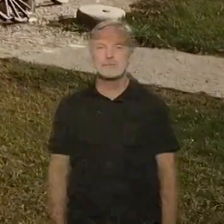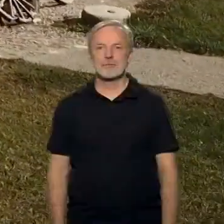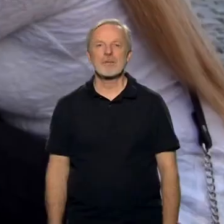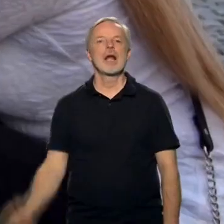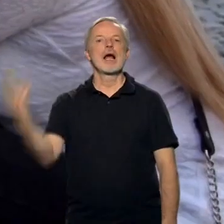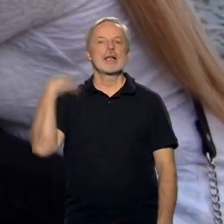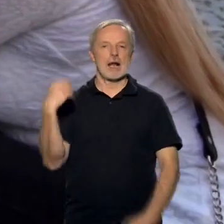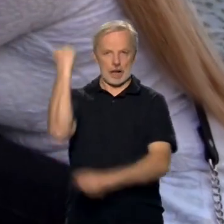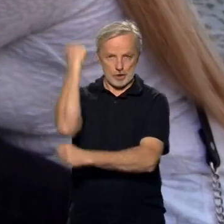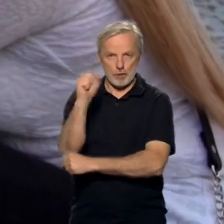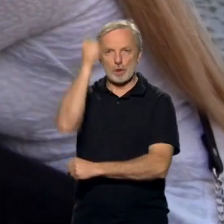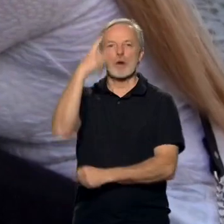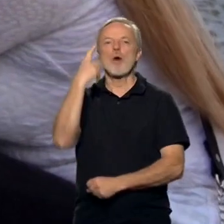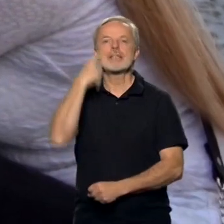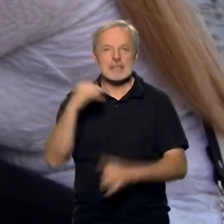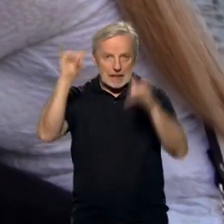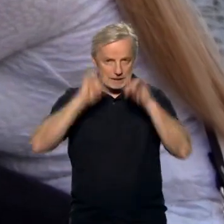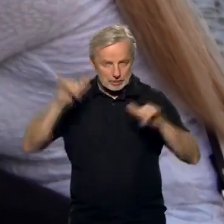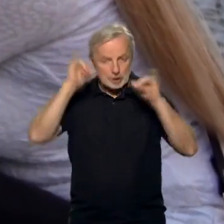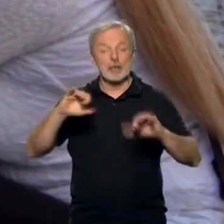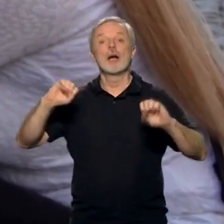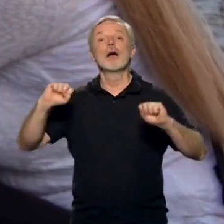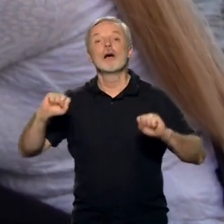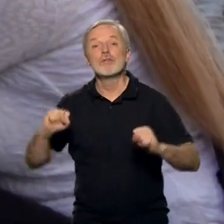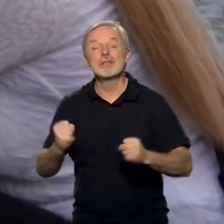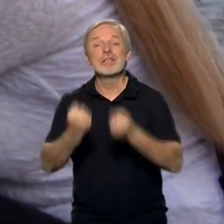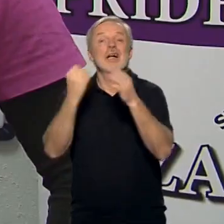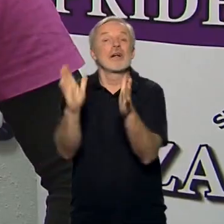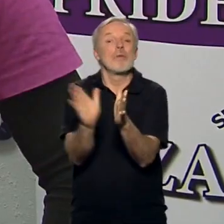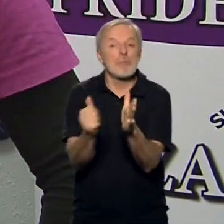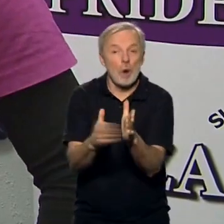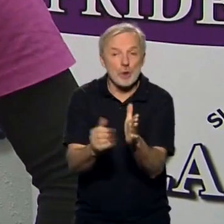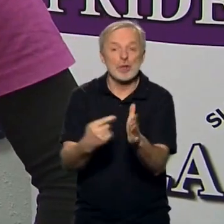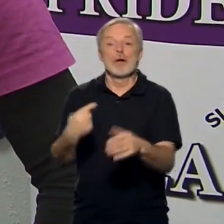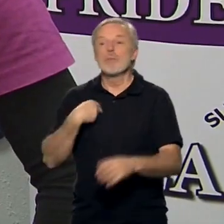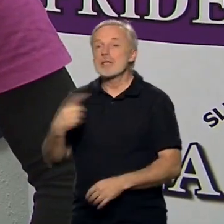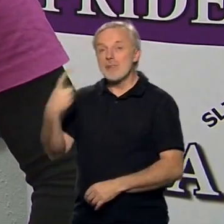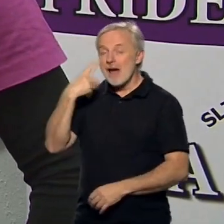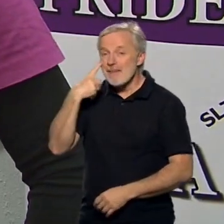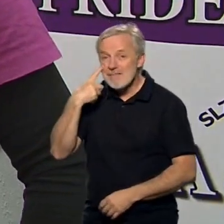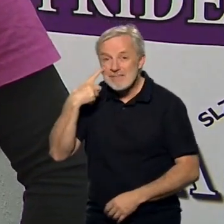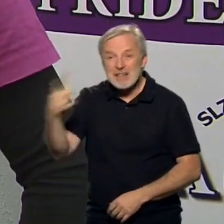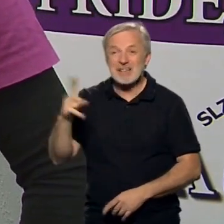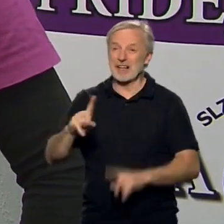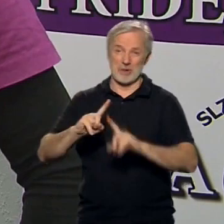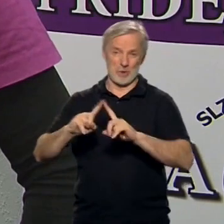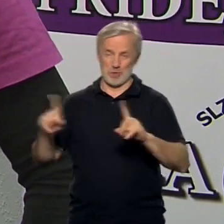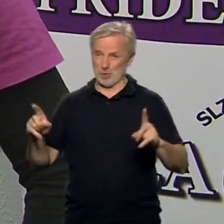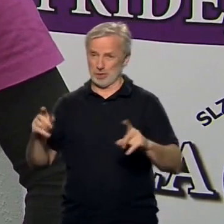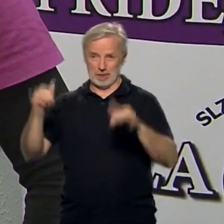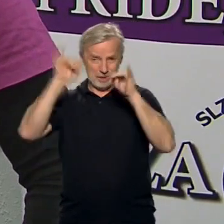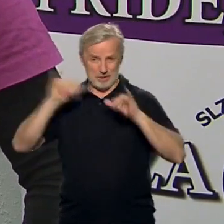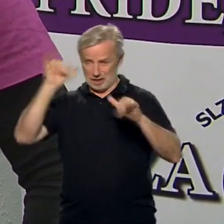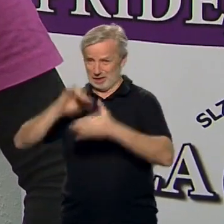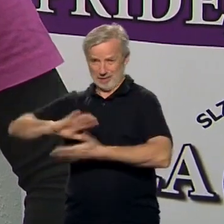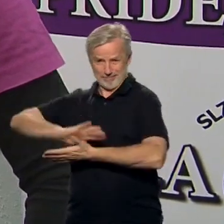Nadační fond Slza zvířat vznikl na základě toho, že jsme viděli, co všechno se kolem těch zvířat děje. Jo,